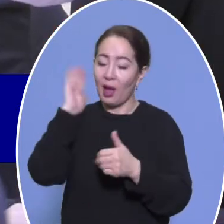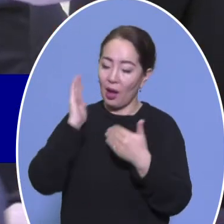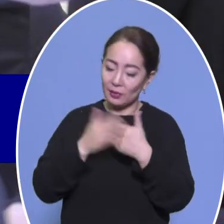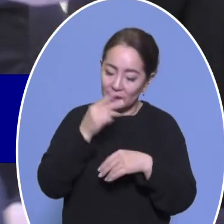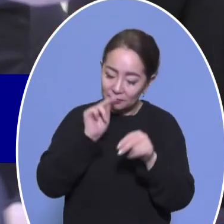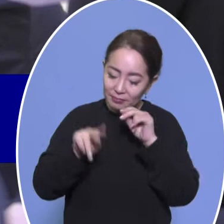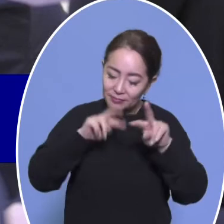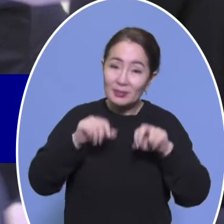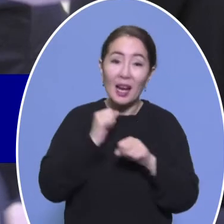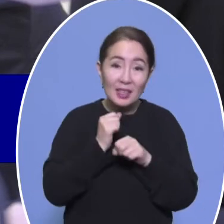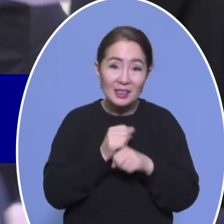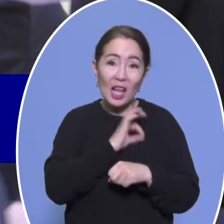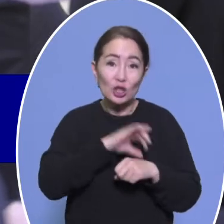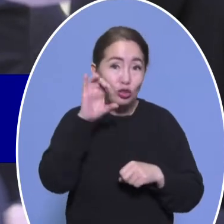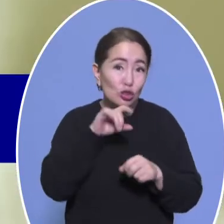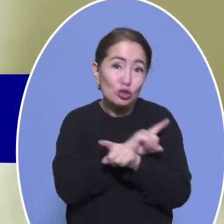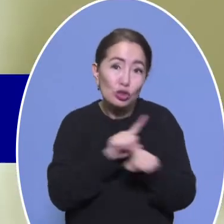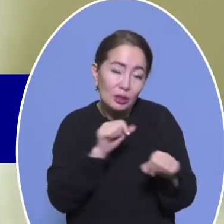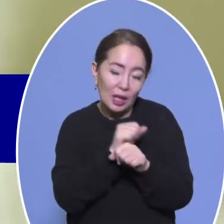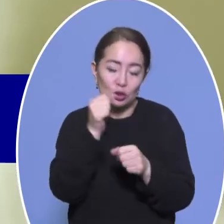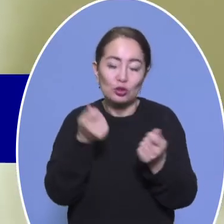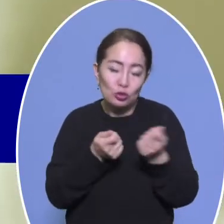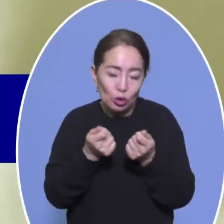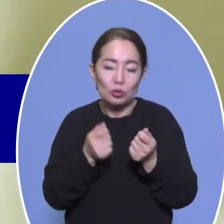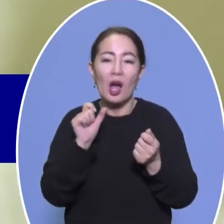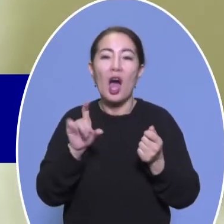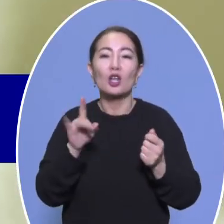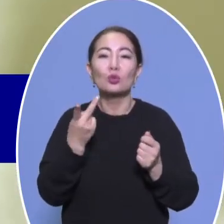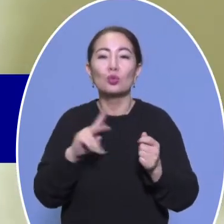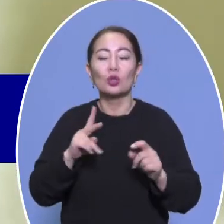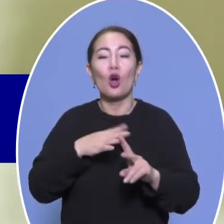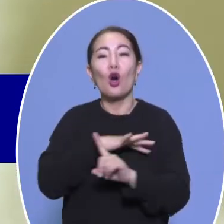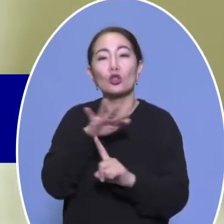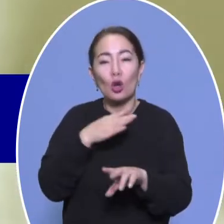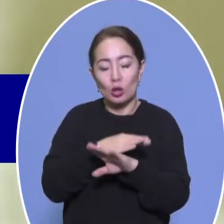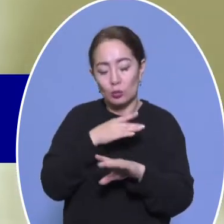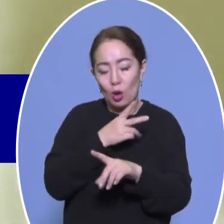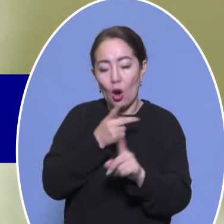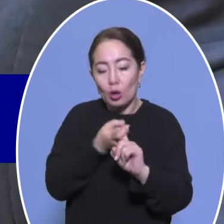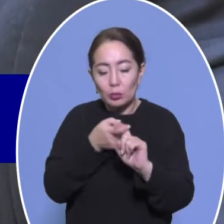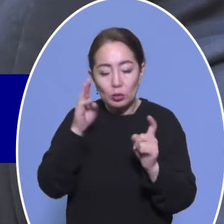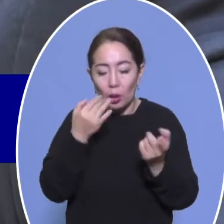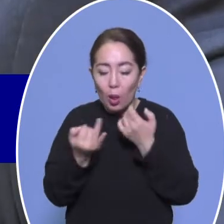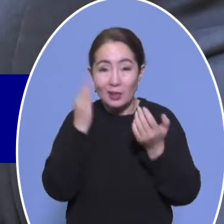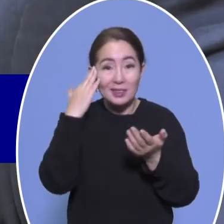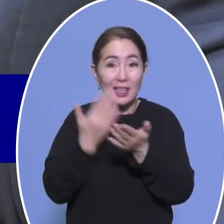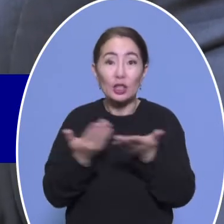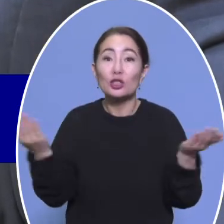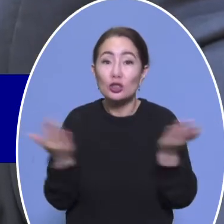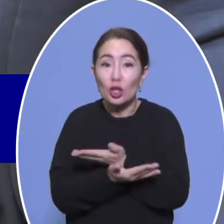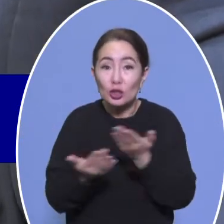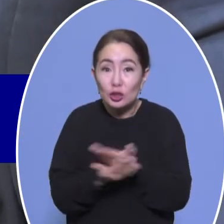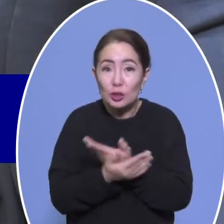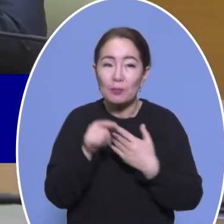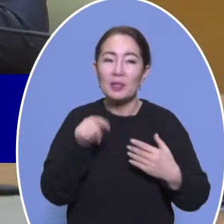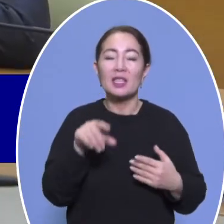шалгах ажиллагаа ашиг сонирхлын зөрчлийн асуудлыг зохицуулсан эргэцэн орчны талаар тодруулан харилцан санал солилцлоо. За уулзтын төгсгөлд элчин